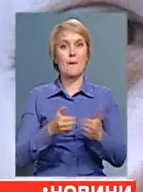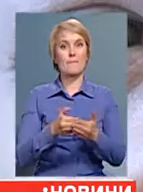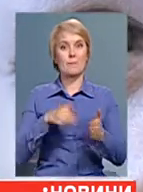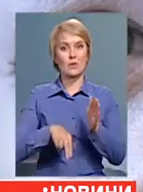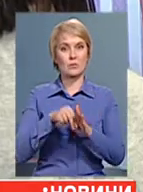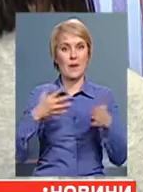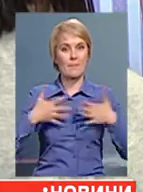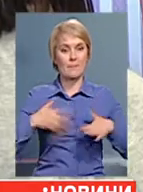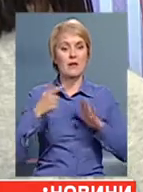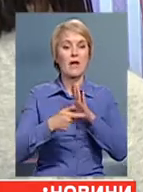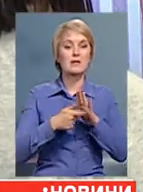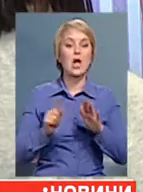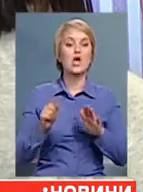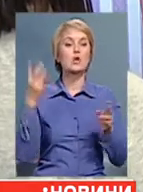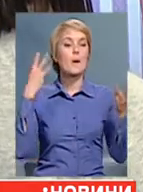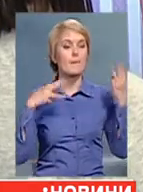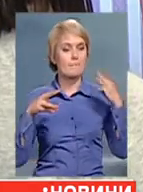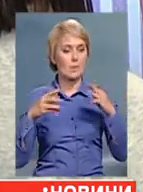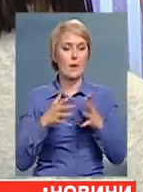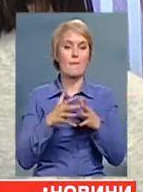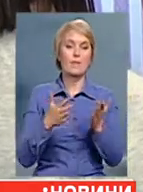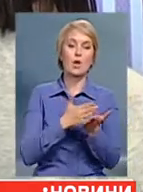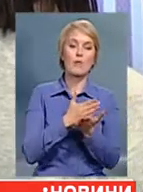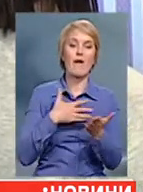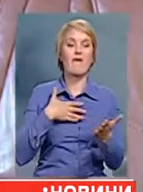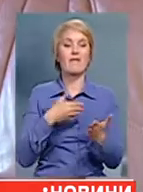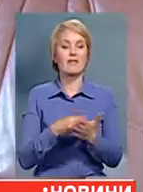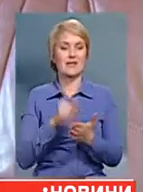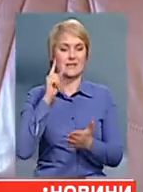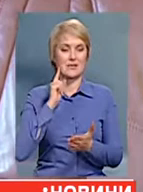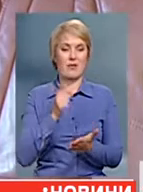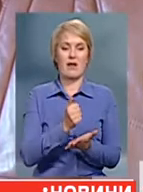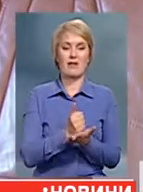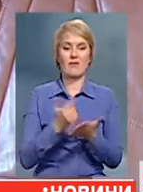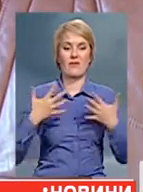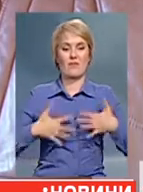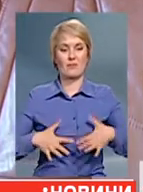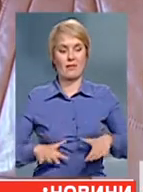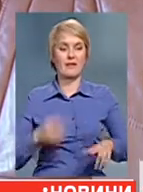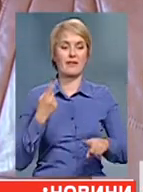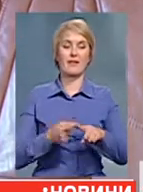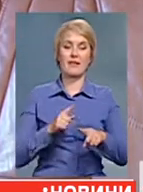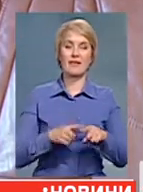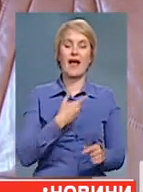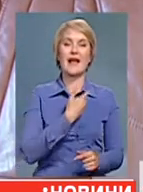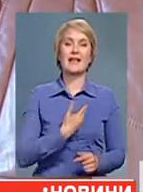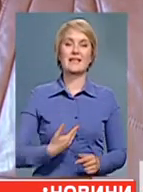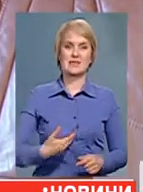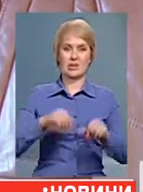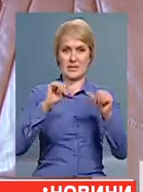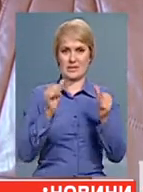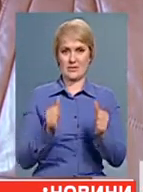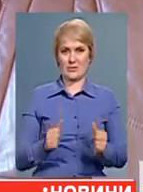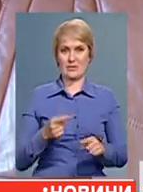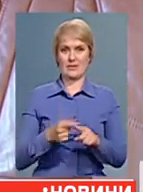плаття, дізналися, що зараз модно, та більше орієнтувалася на власний смак. Саме головне завжди в платі – це класичний силует. З цим